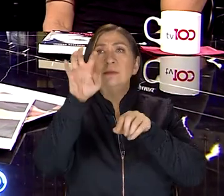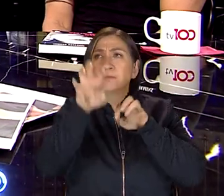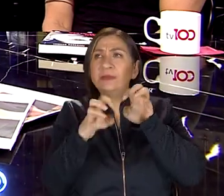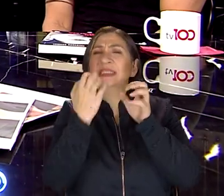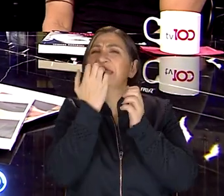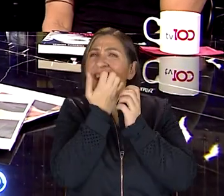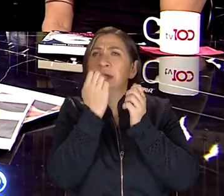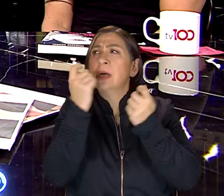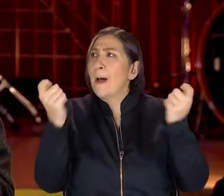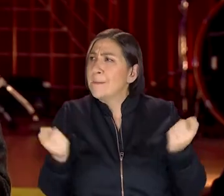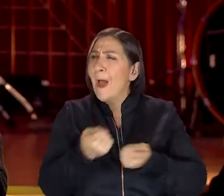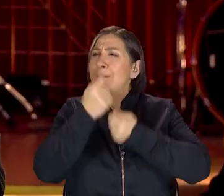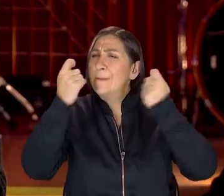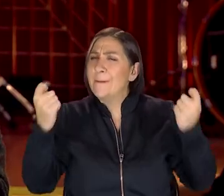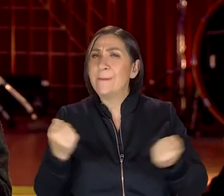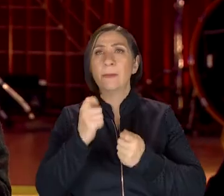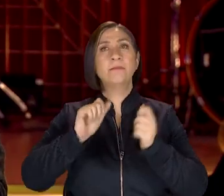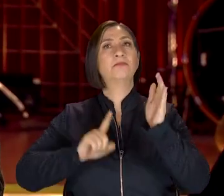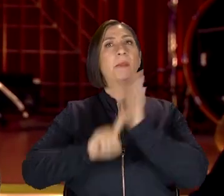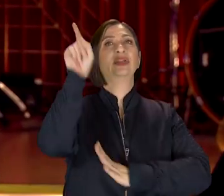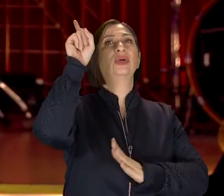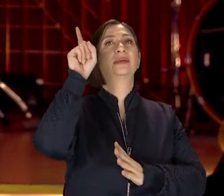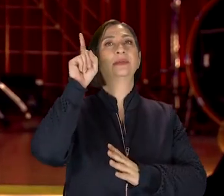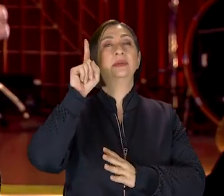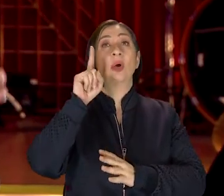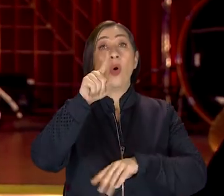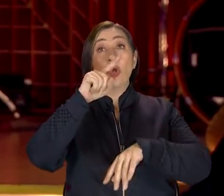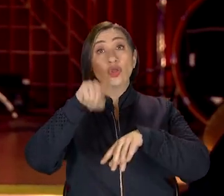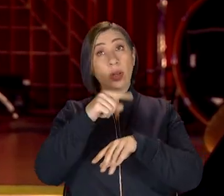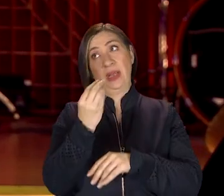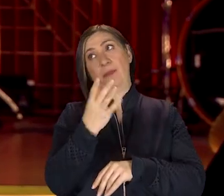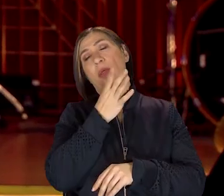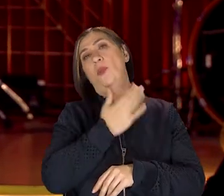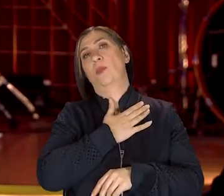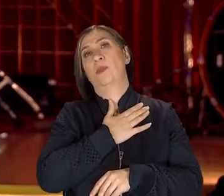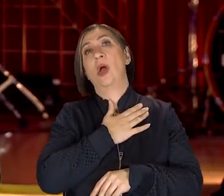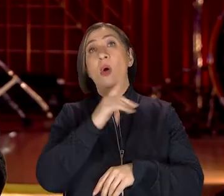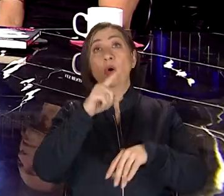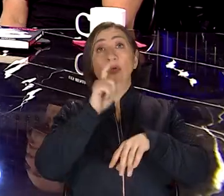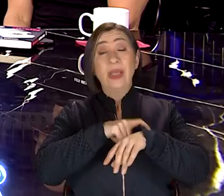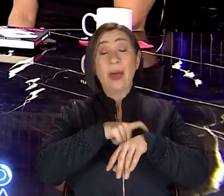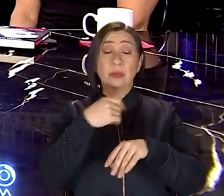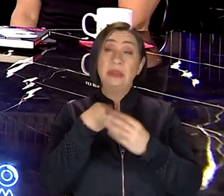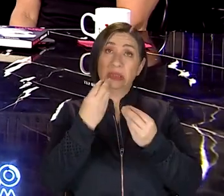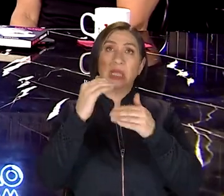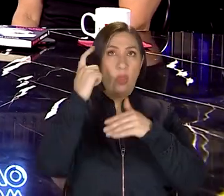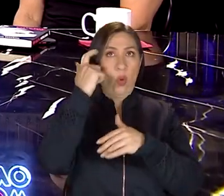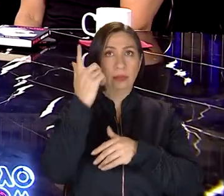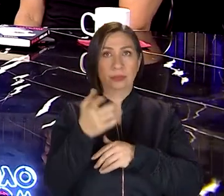tırnaklarınla kazdın ve başardın. Hı. O dönemini iyi biliyorum o, evet. o dönemde.